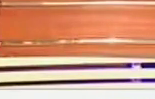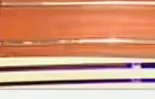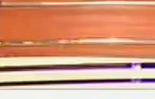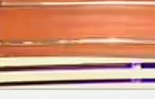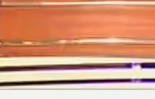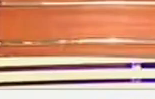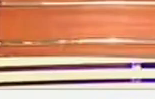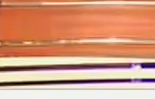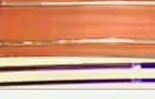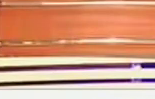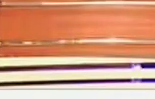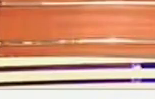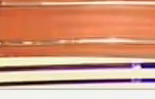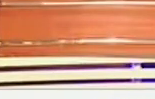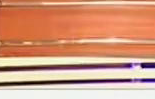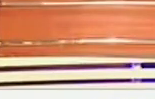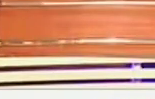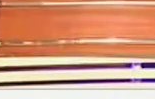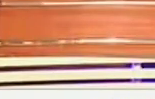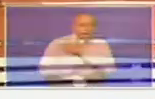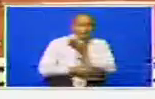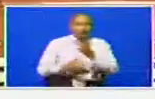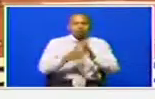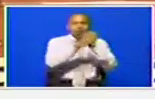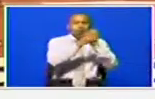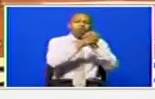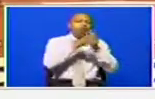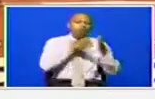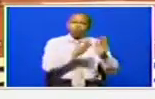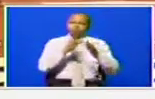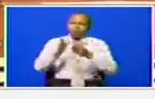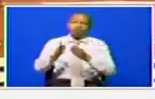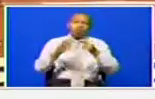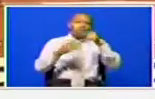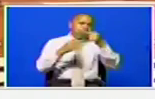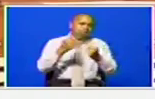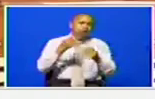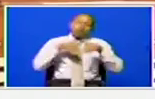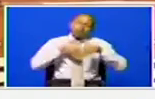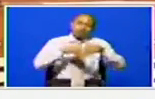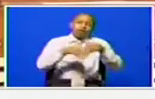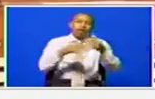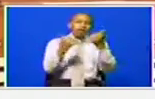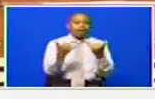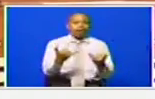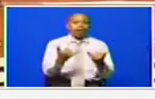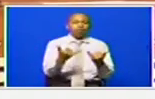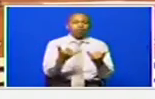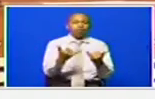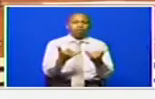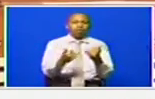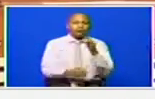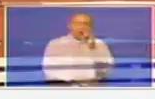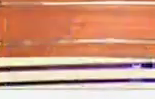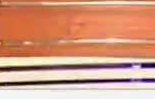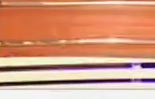ni wanasheria. Je, NASA ama serikali iko na njia ipi na ipi na ipi ya kufuata iwapo sasa hivi